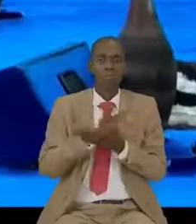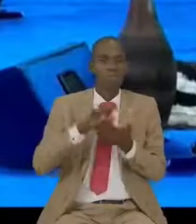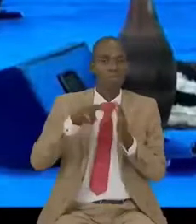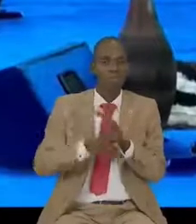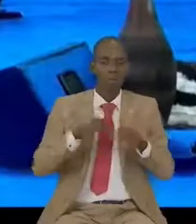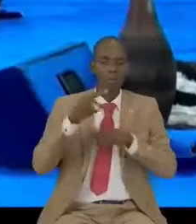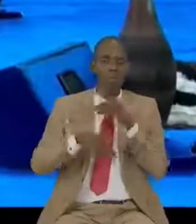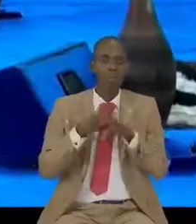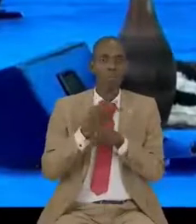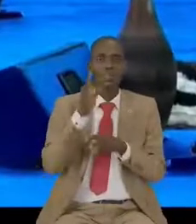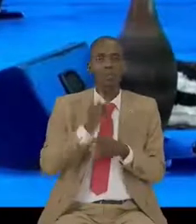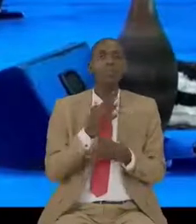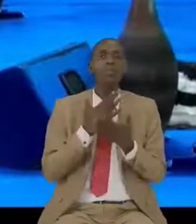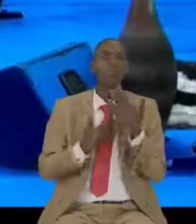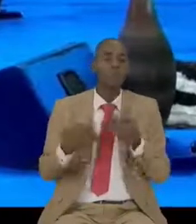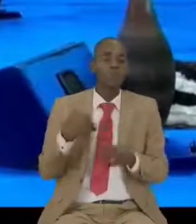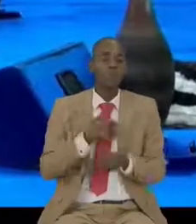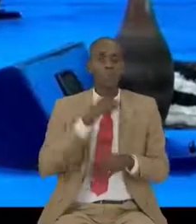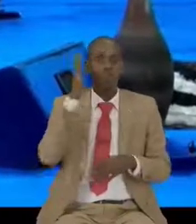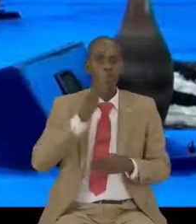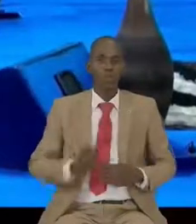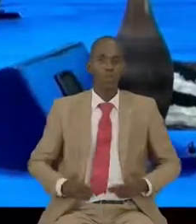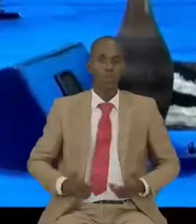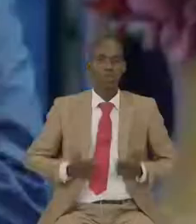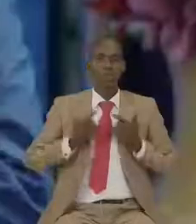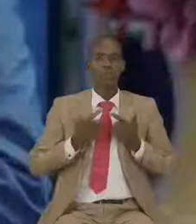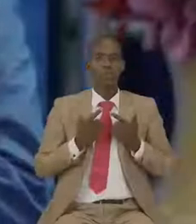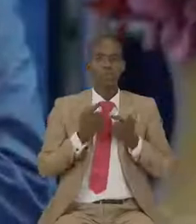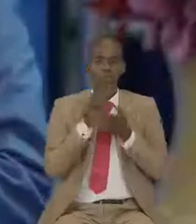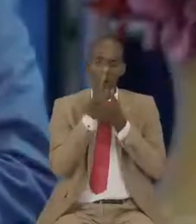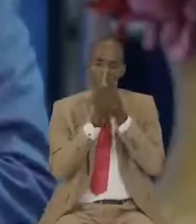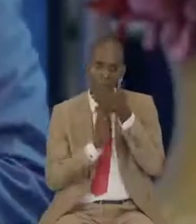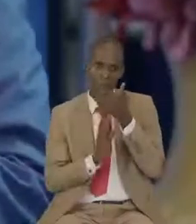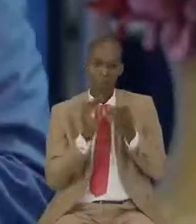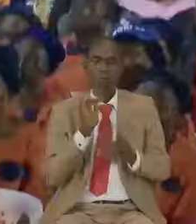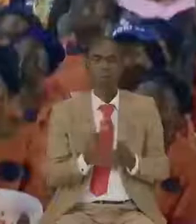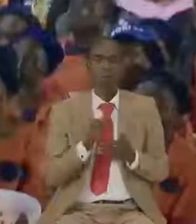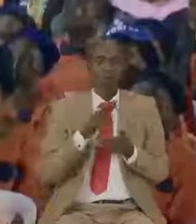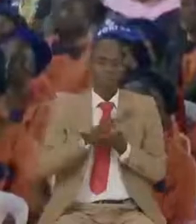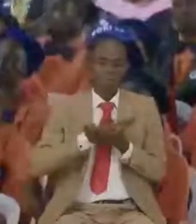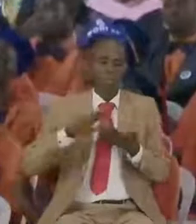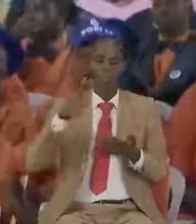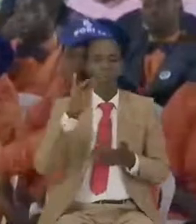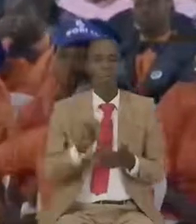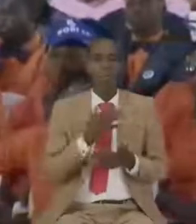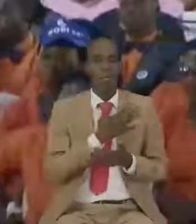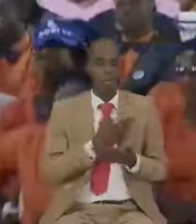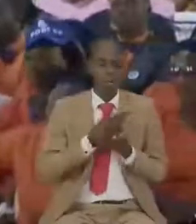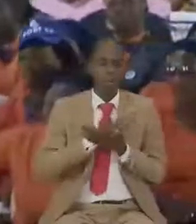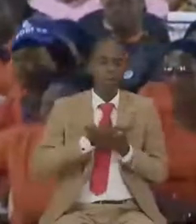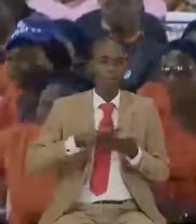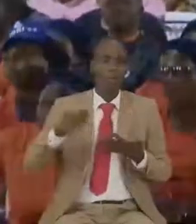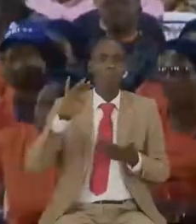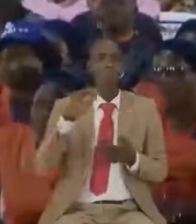l'impiété et au convoitisme mondaine et à vivre dans le siècle présent selon la